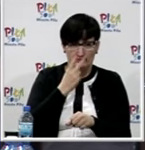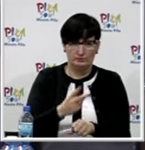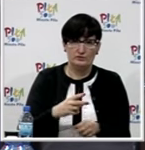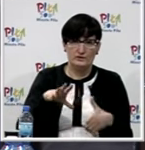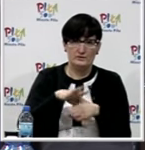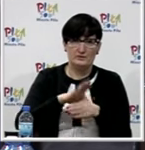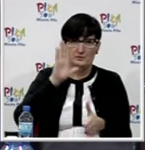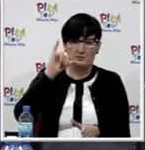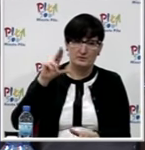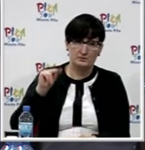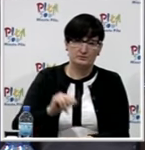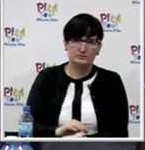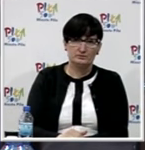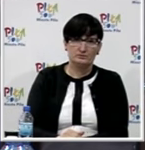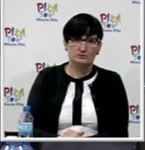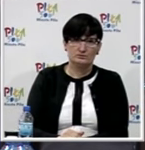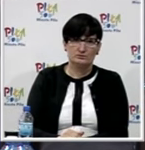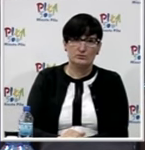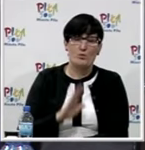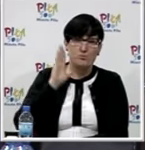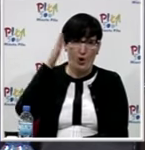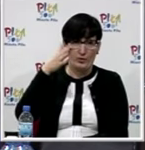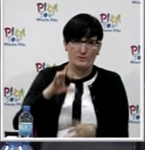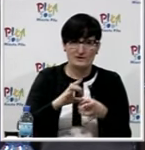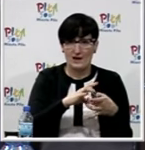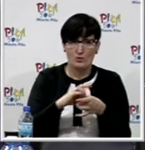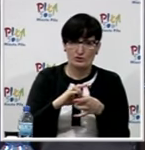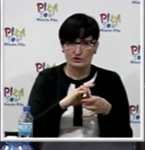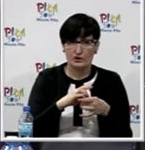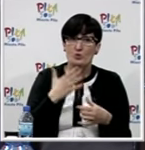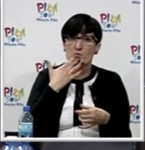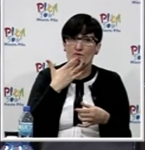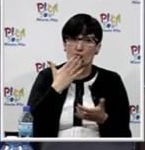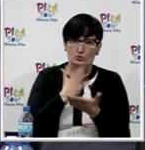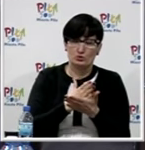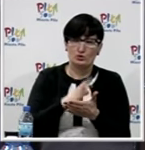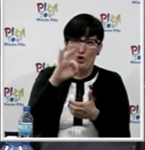BIP-ie, aczkolwiek potem załączniki mówią już o roku